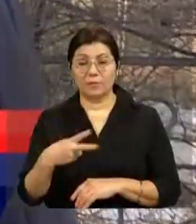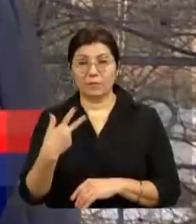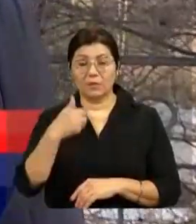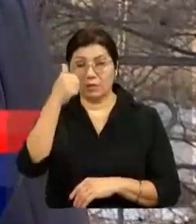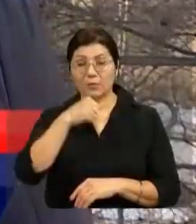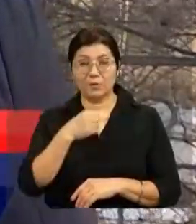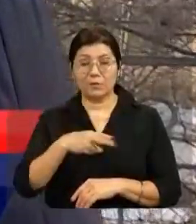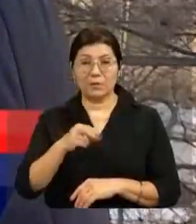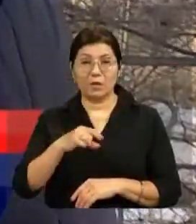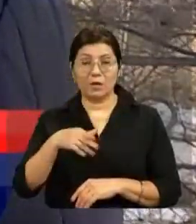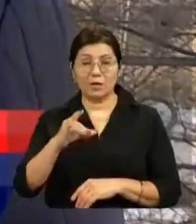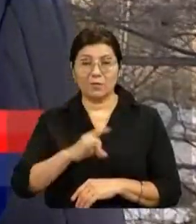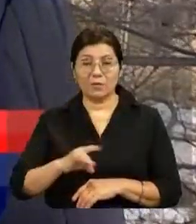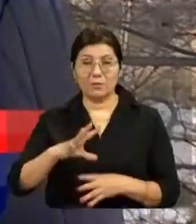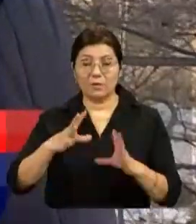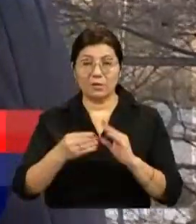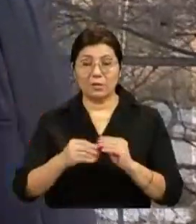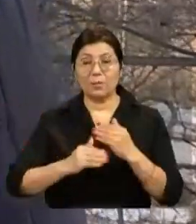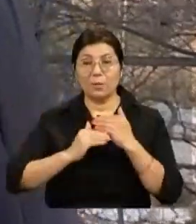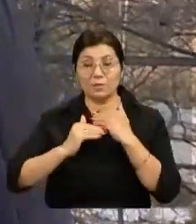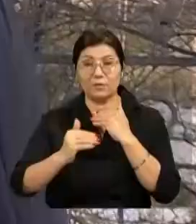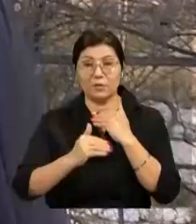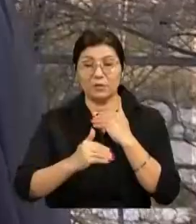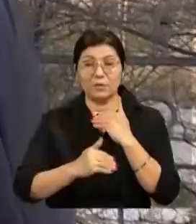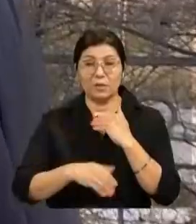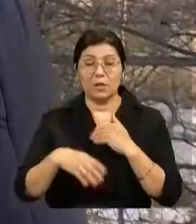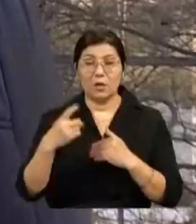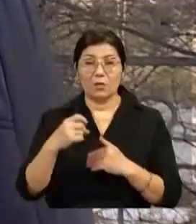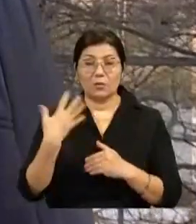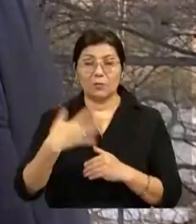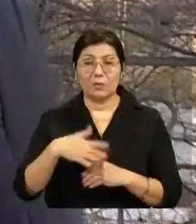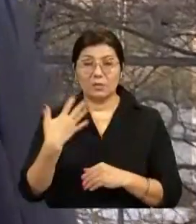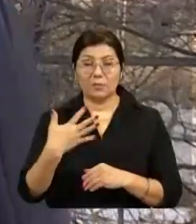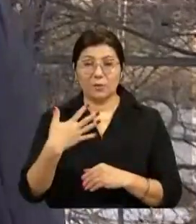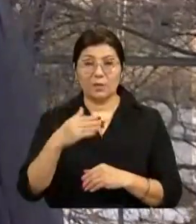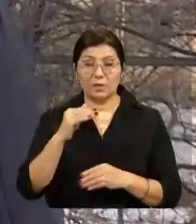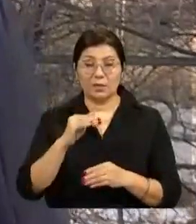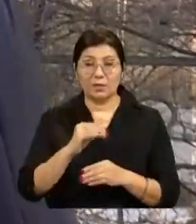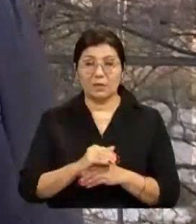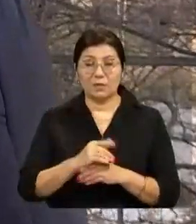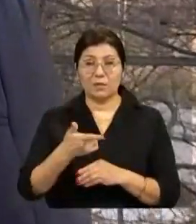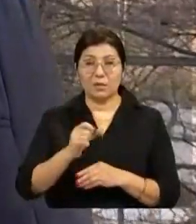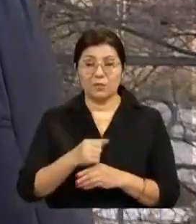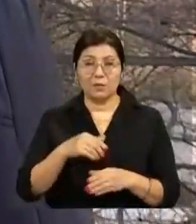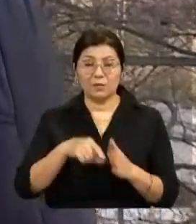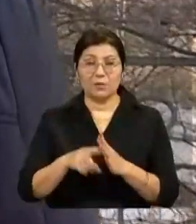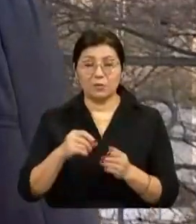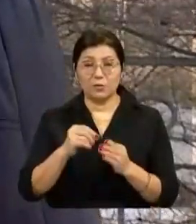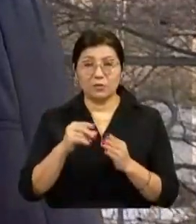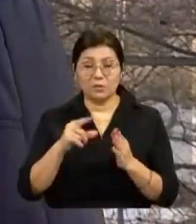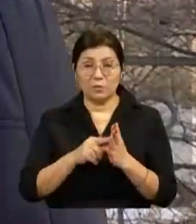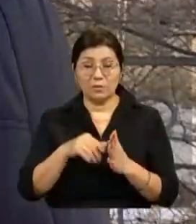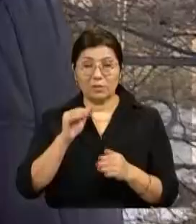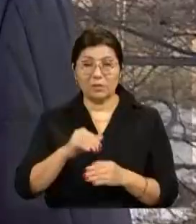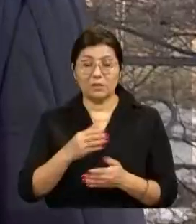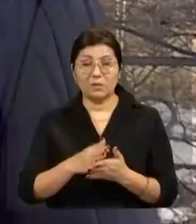2023 году в Каргалинском районе общие посевные площади составили 155,5 тысяч гектаров, из них 117 тысяч отвели